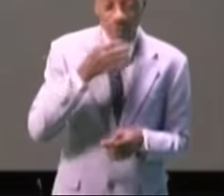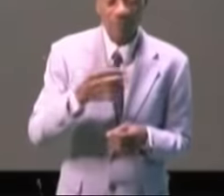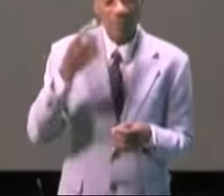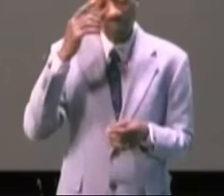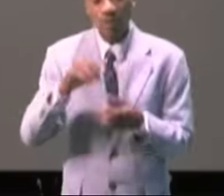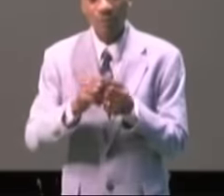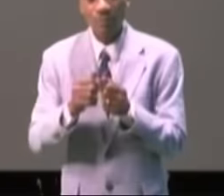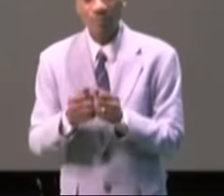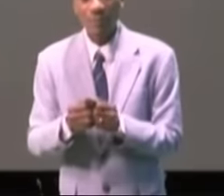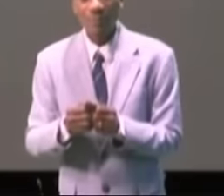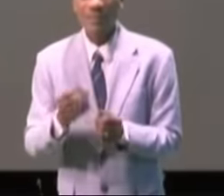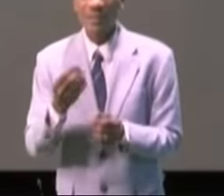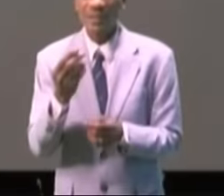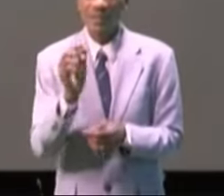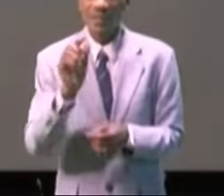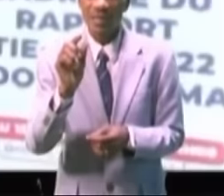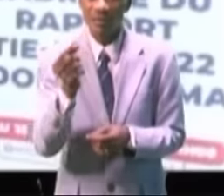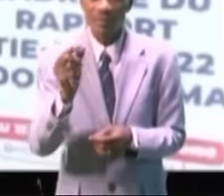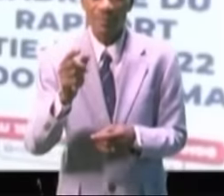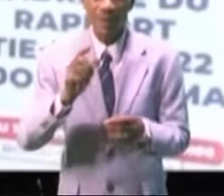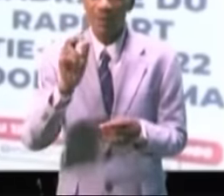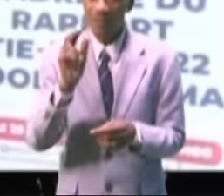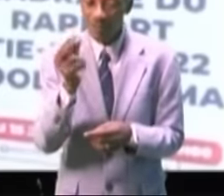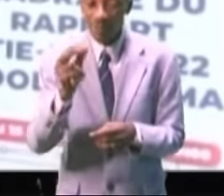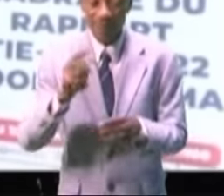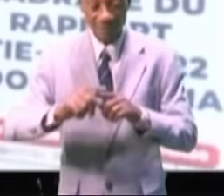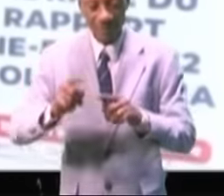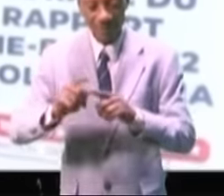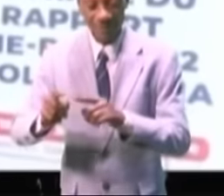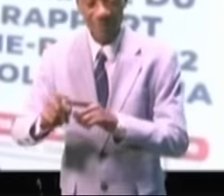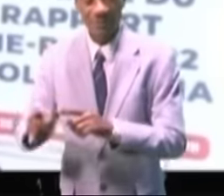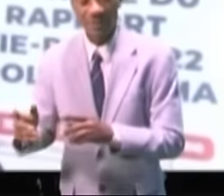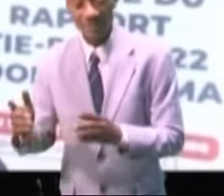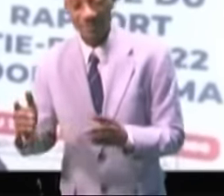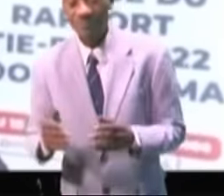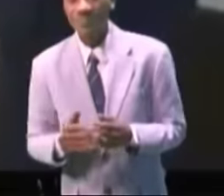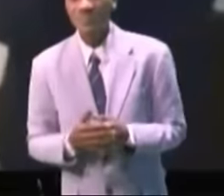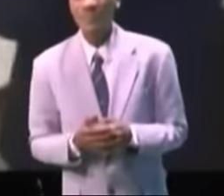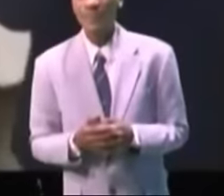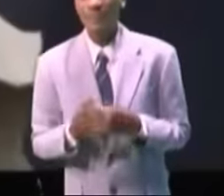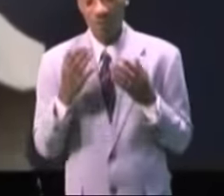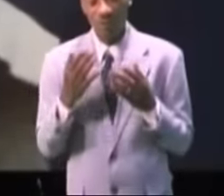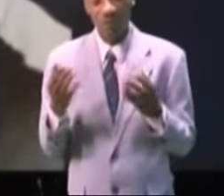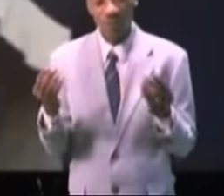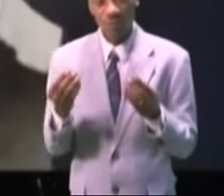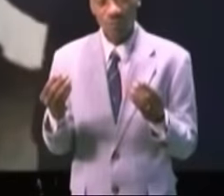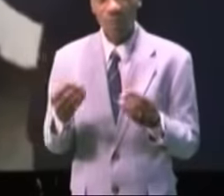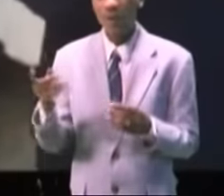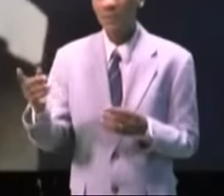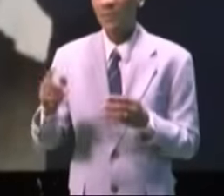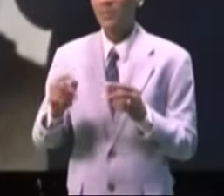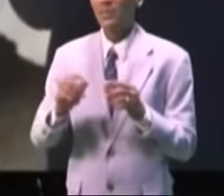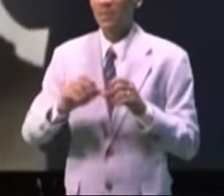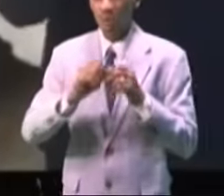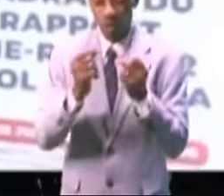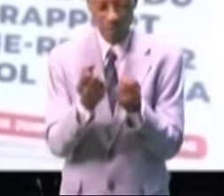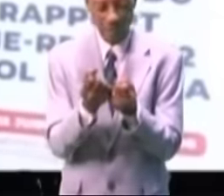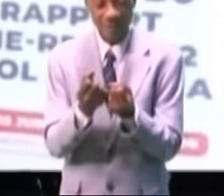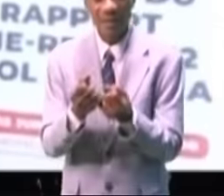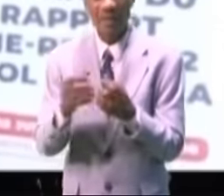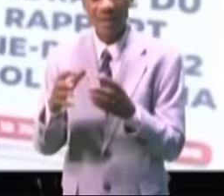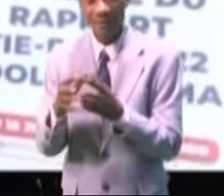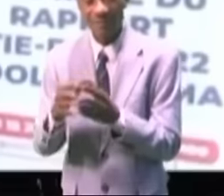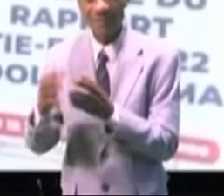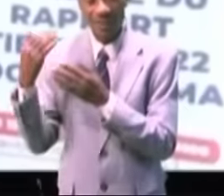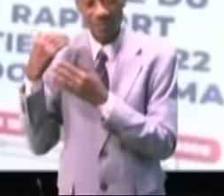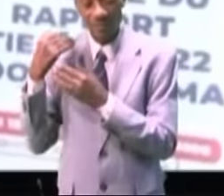documents. L'expert en planification des litières de ces Baudry Omewatungandua Mulamba revient ici sur l'essentiel de ces cadrages. Nous